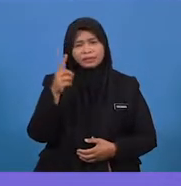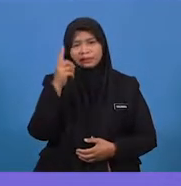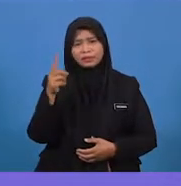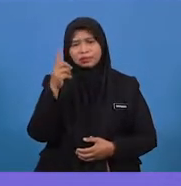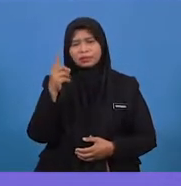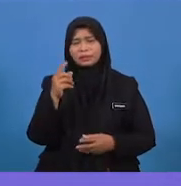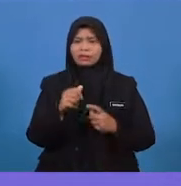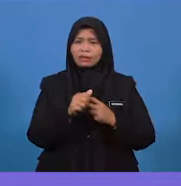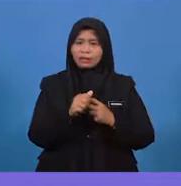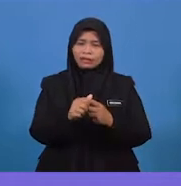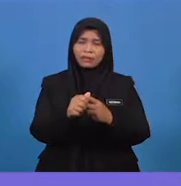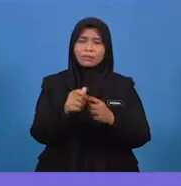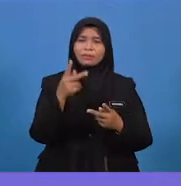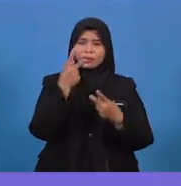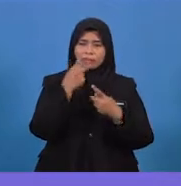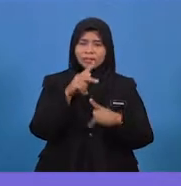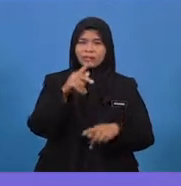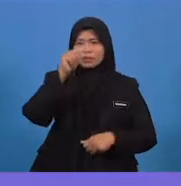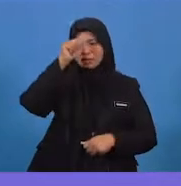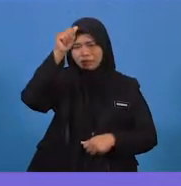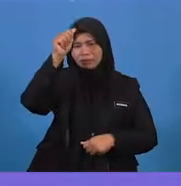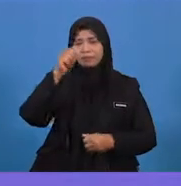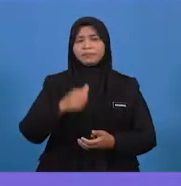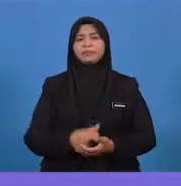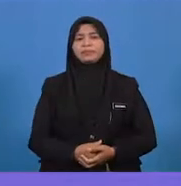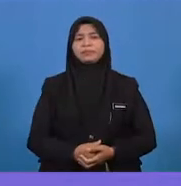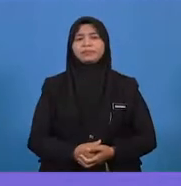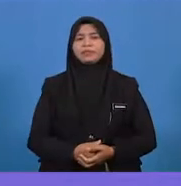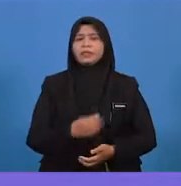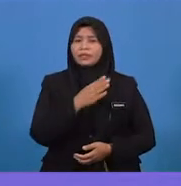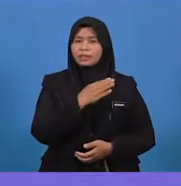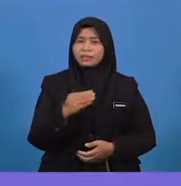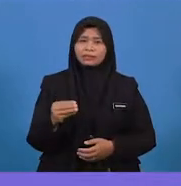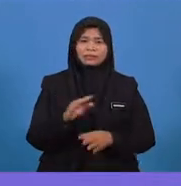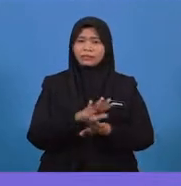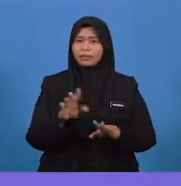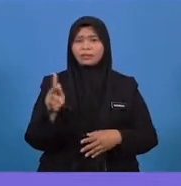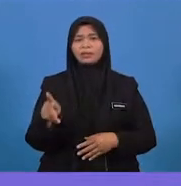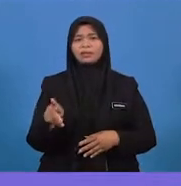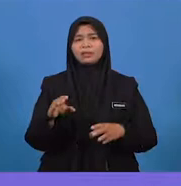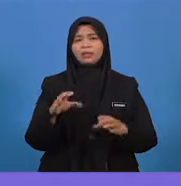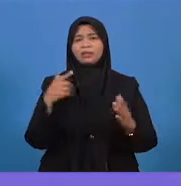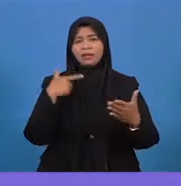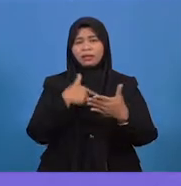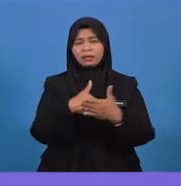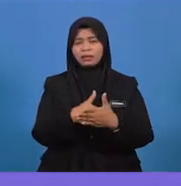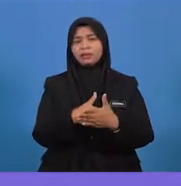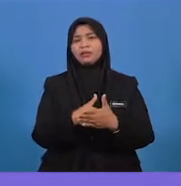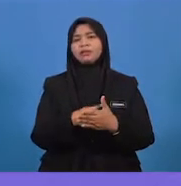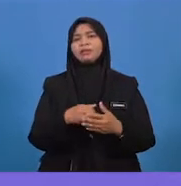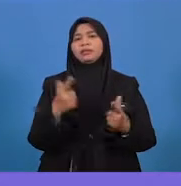sentiasa mentaati perintah Allah Subhanahu wa taala dan tidak pernah melanggar